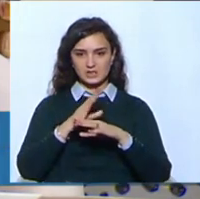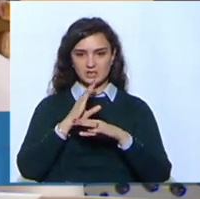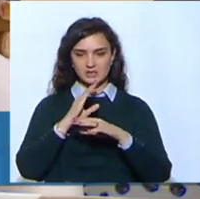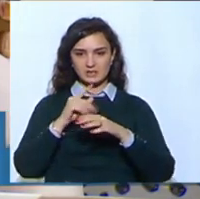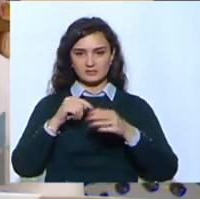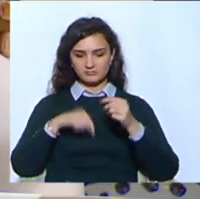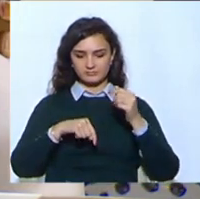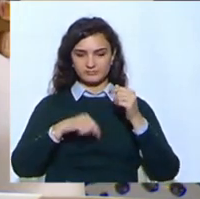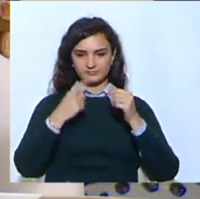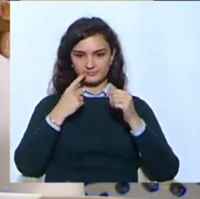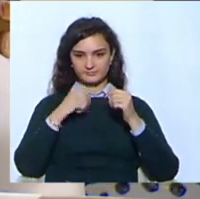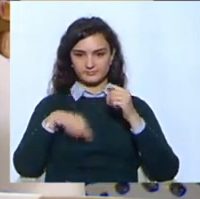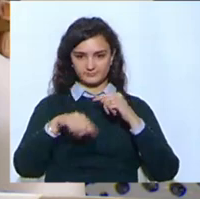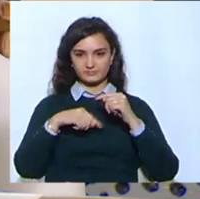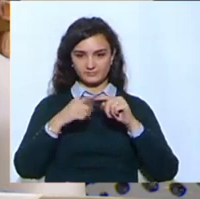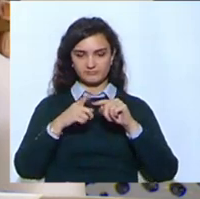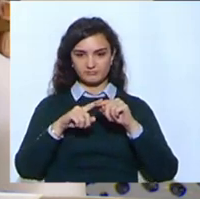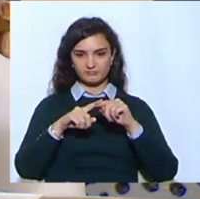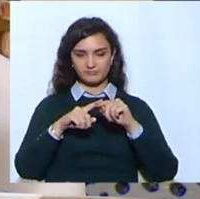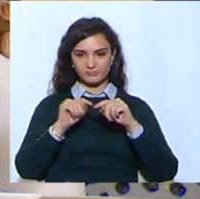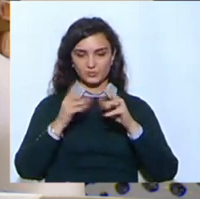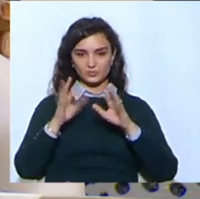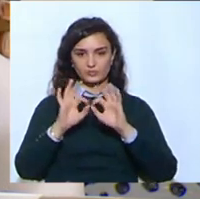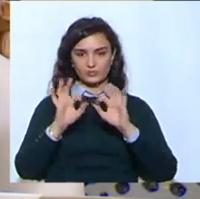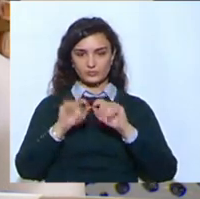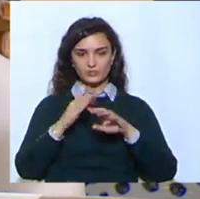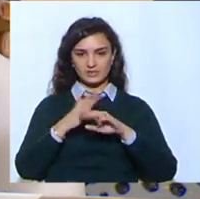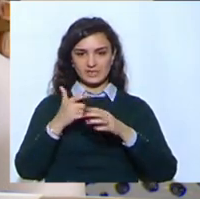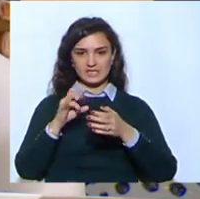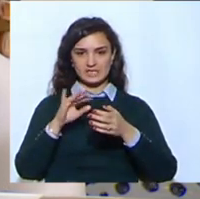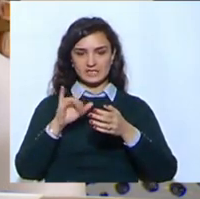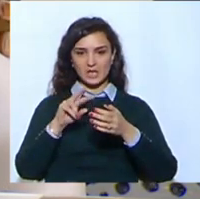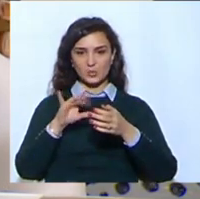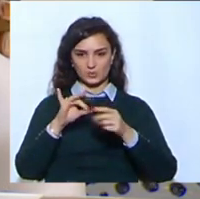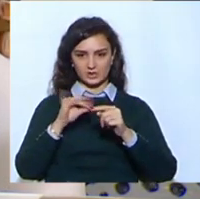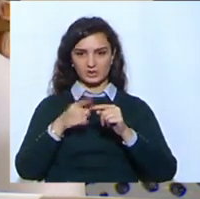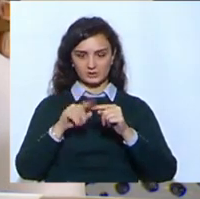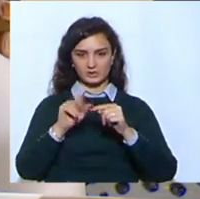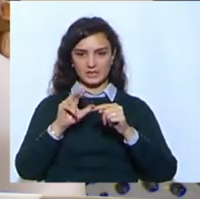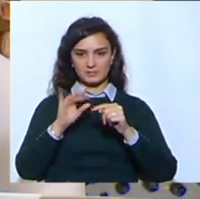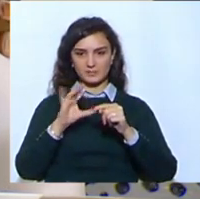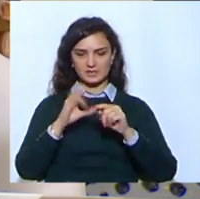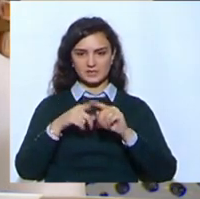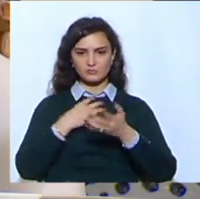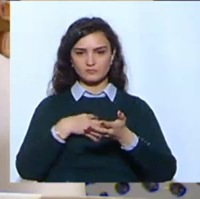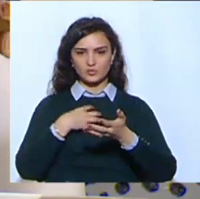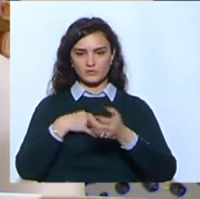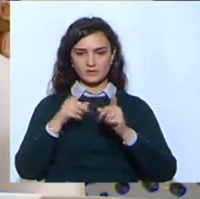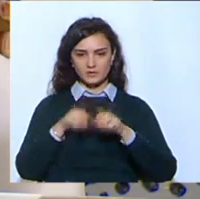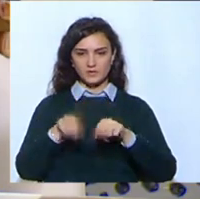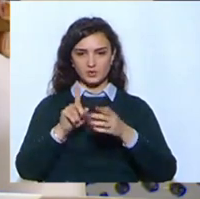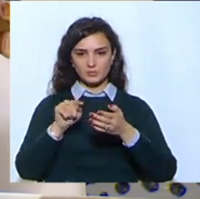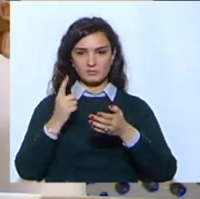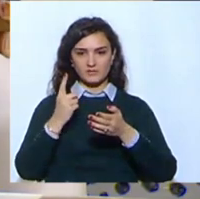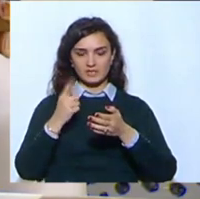ანუ გენიტალური ჰერპესი. ჩვენთვის საინტერესო ნაყოფის კუთხით თუ განვიხილავთ, არის გენიტალური ჰერპესი. ეს არის მნიშვნელოვანია ისიც აღნიშნოთ,